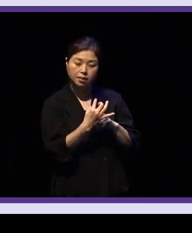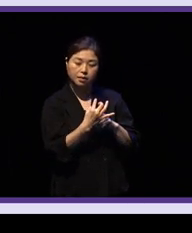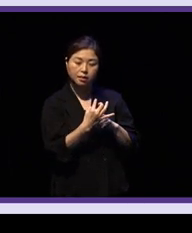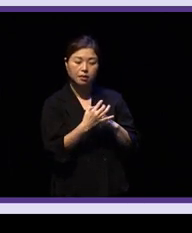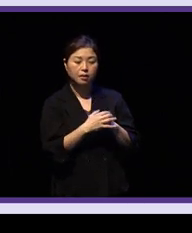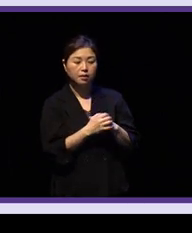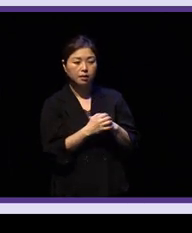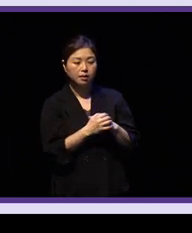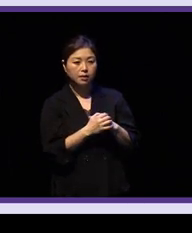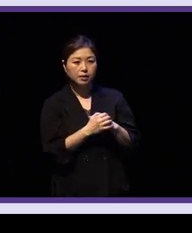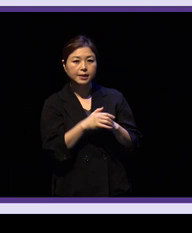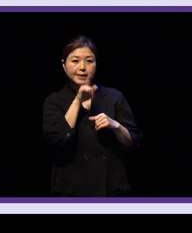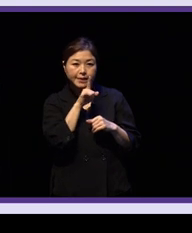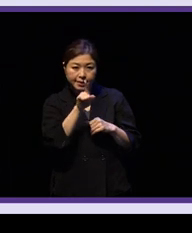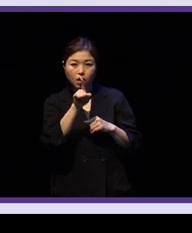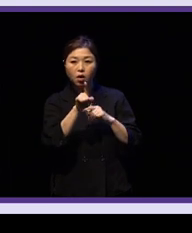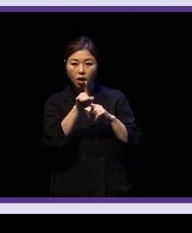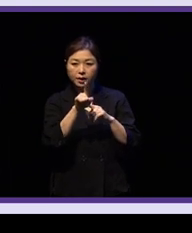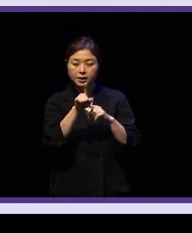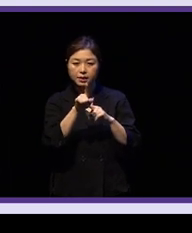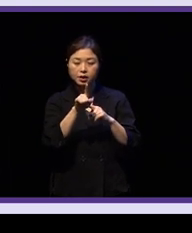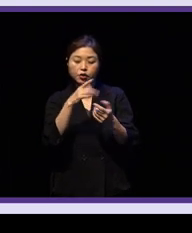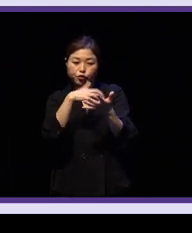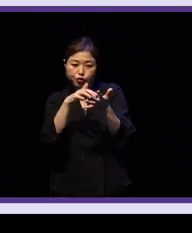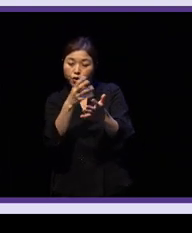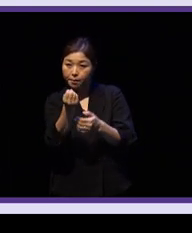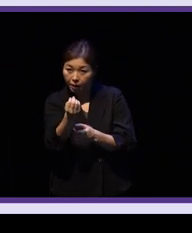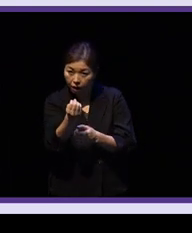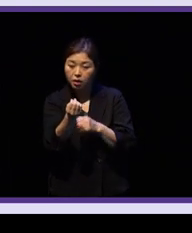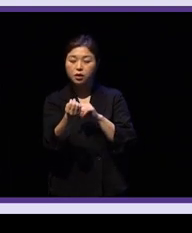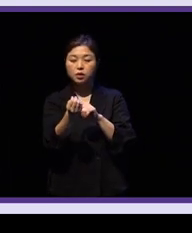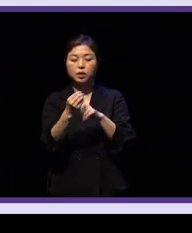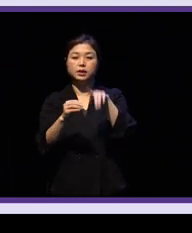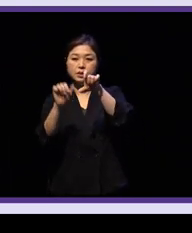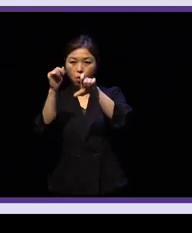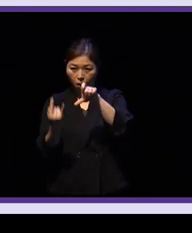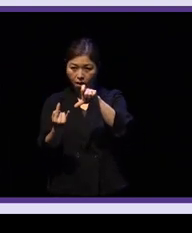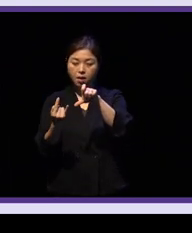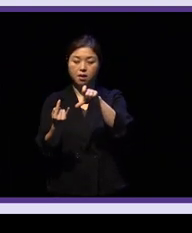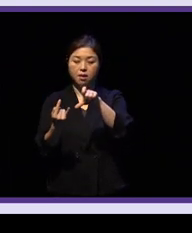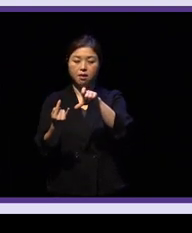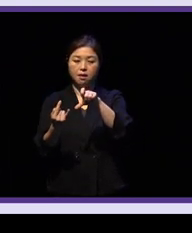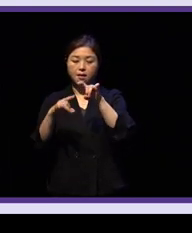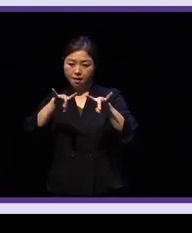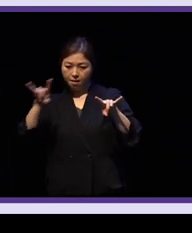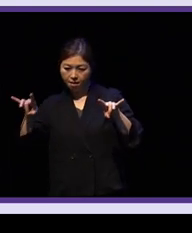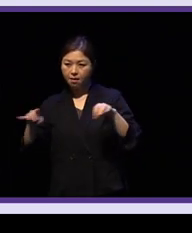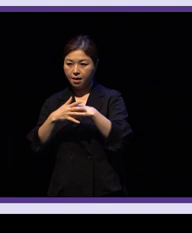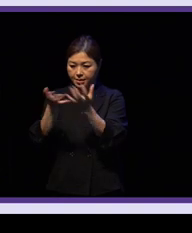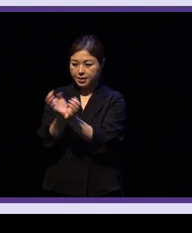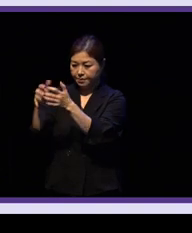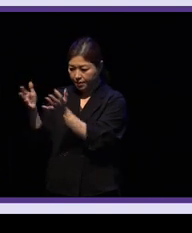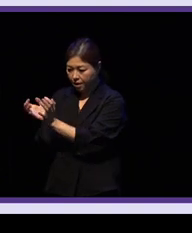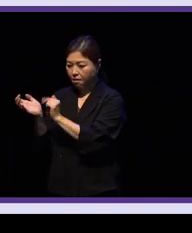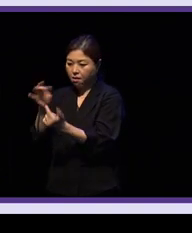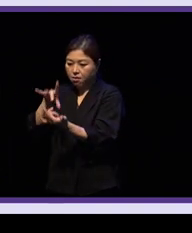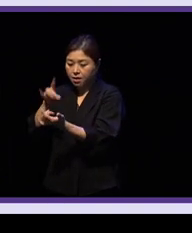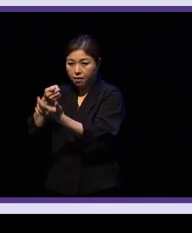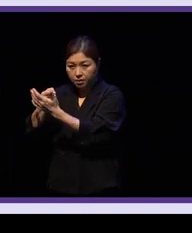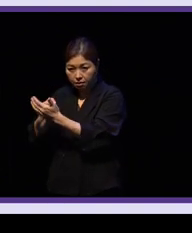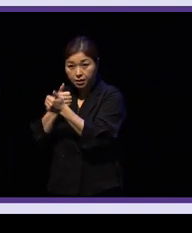하고 신청하신 희망회차라든지 고정형 15회 각각의 개인의 선택에 선택에